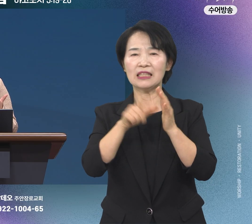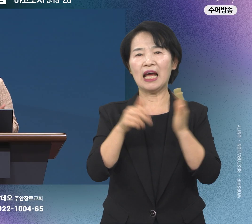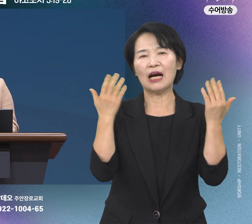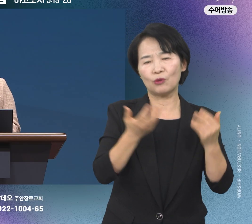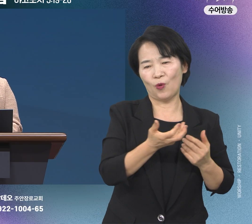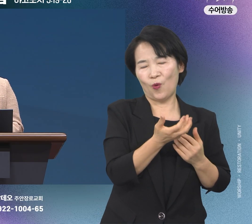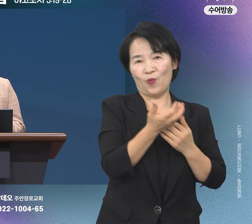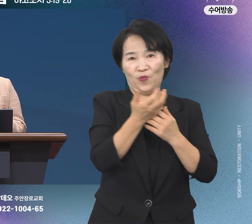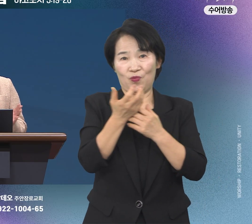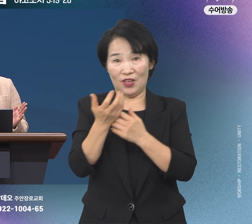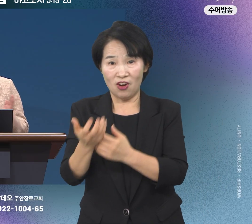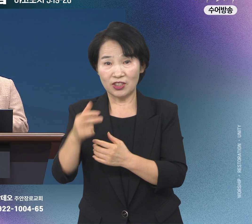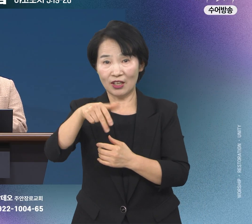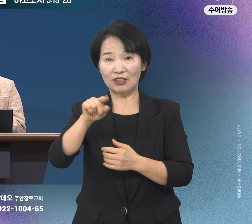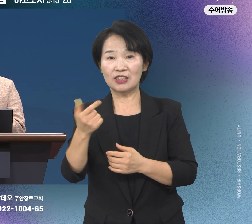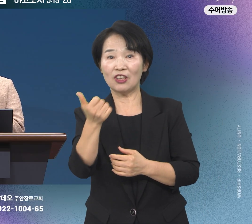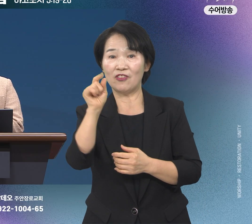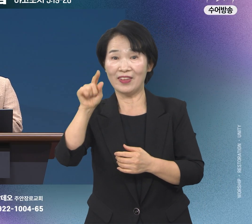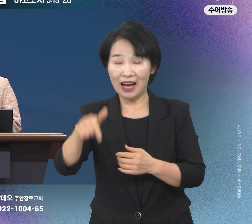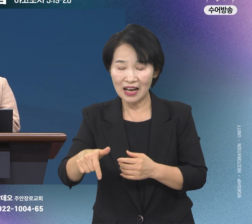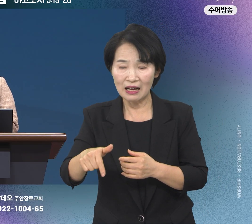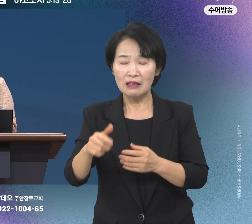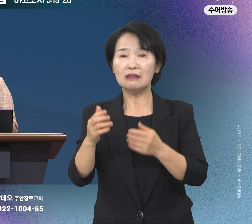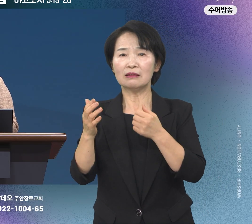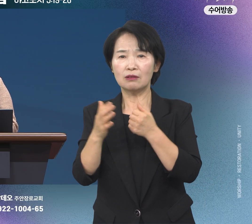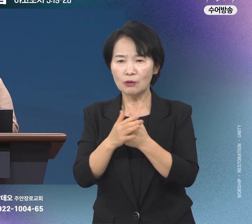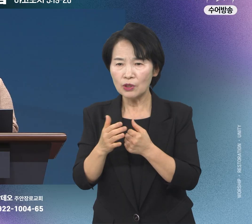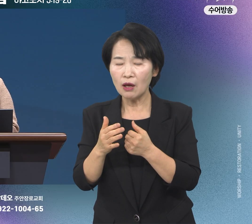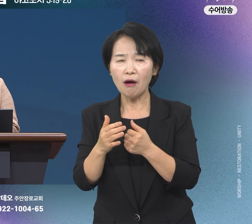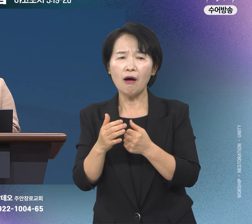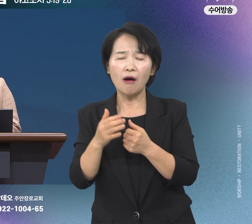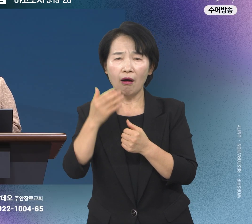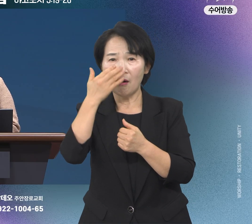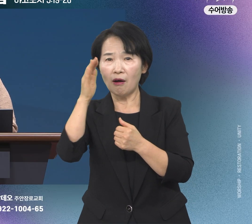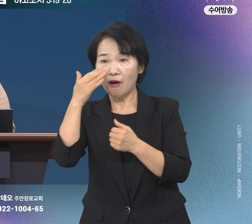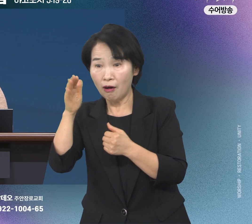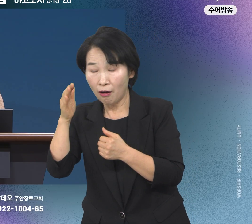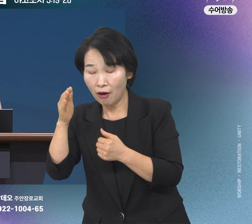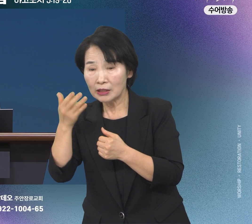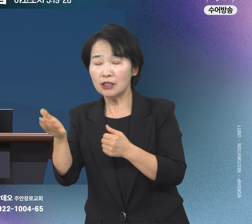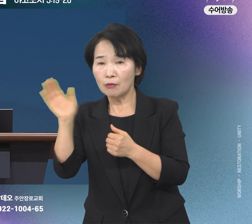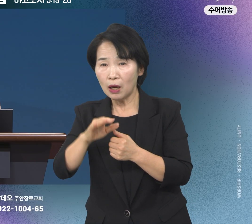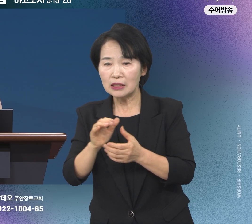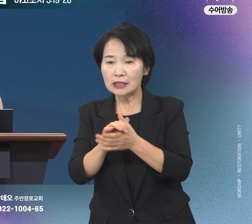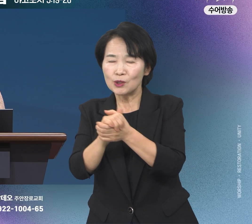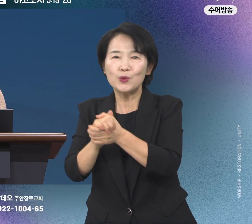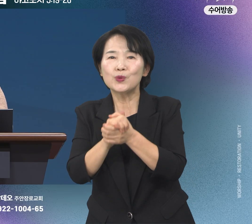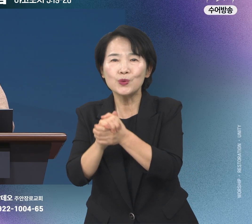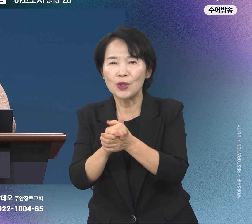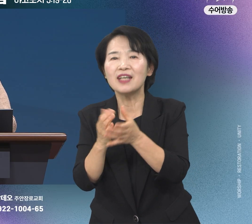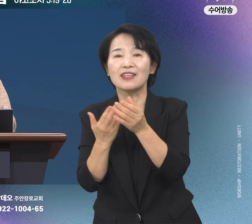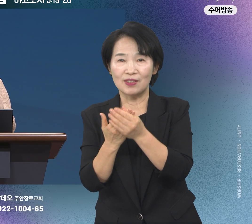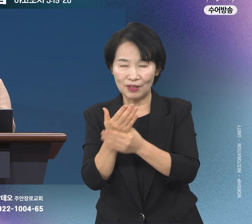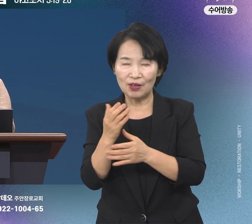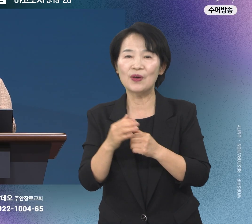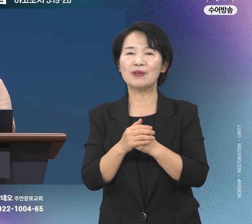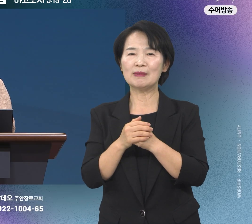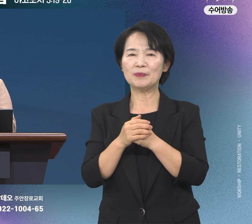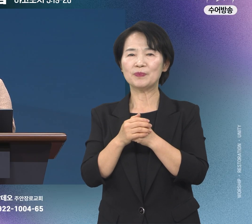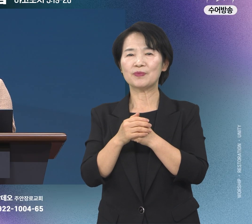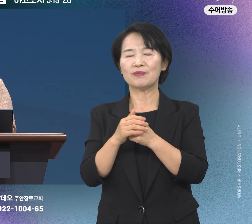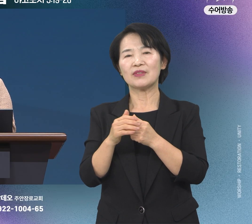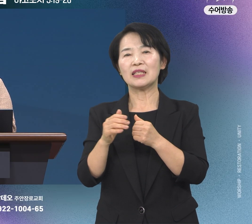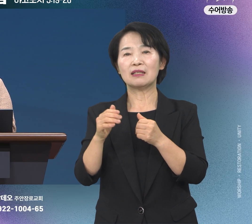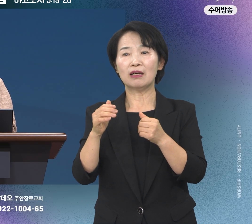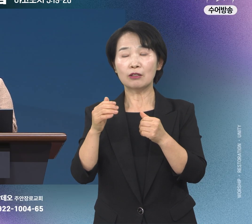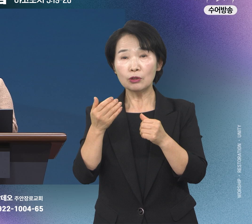그래서 새로운 환경에서 굉장히 친하게 알고 지낸 친구가 있었습니다. 근데 그 친구는 함께 이제 어딜 가서